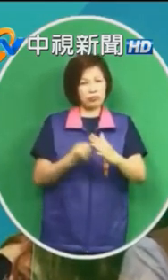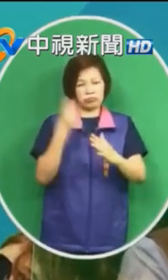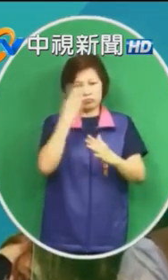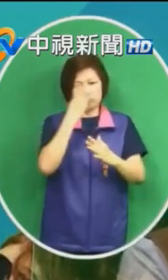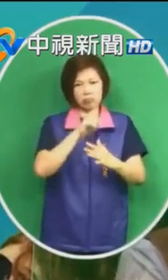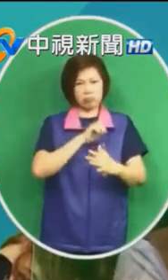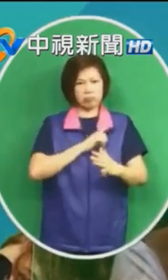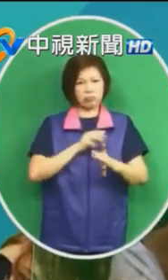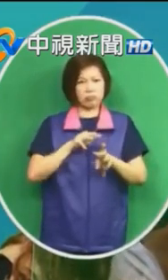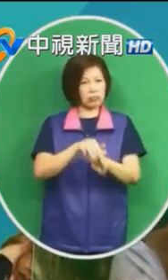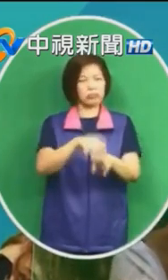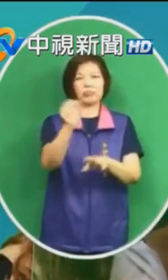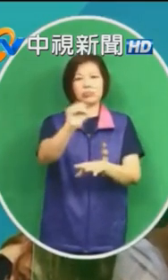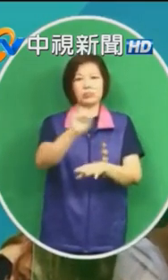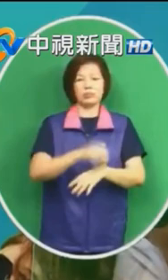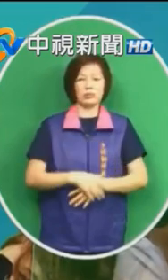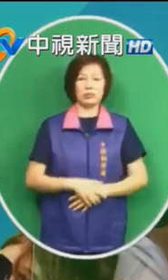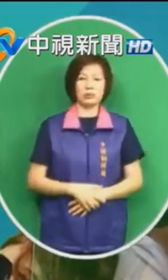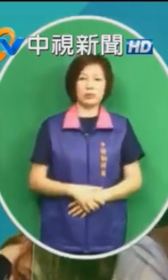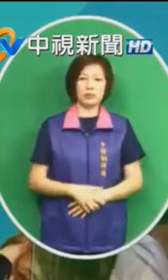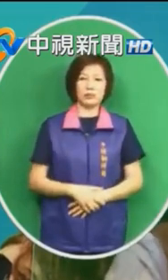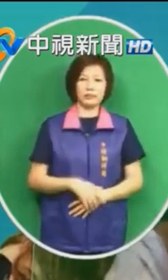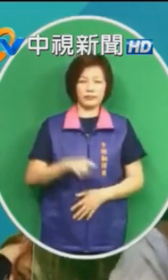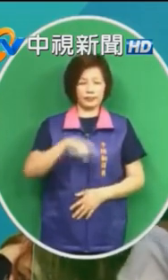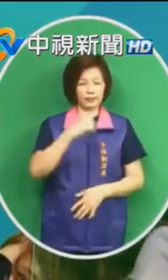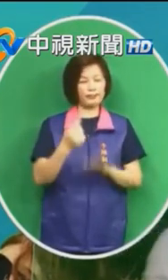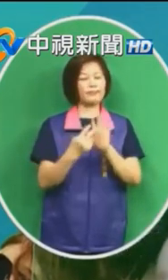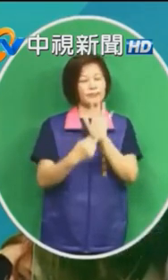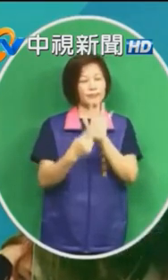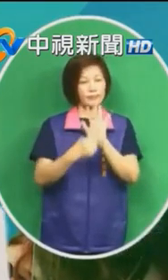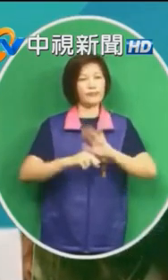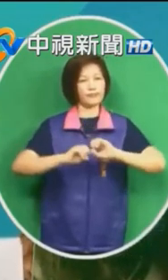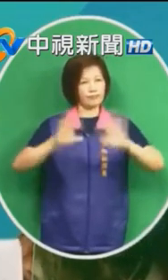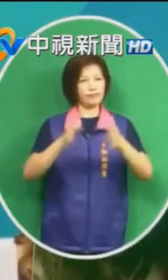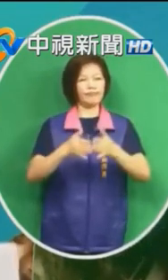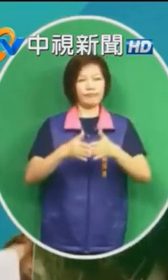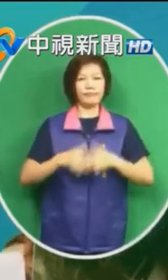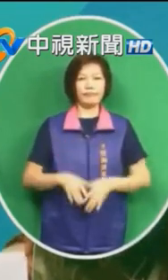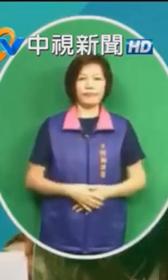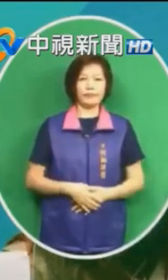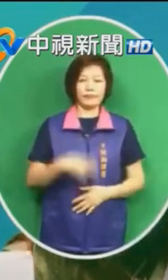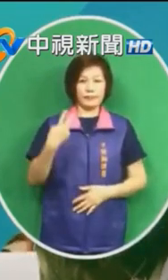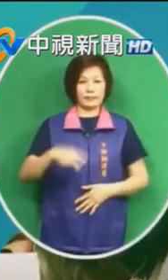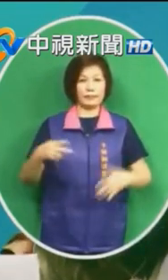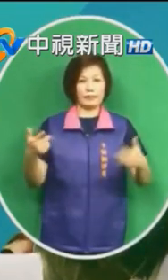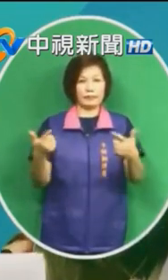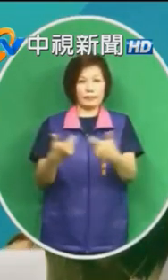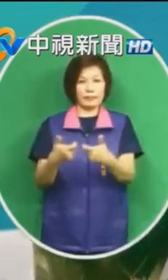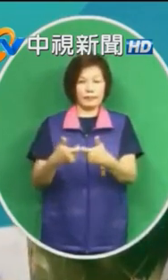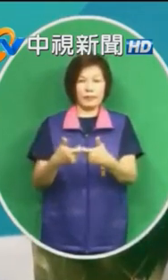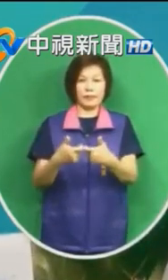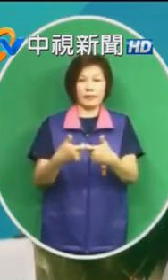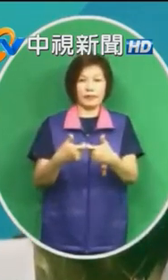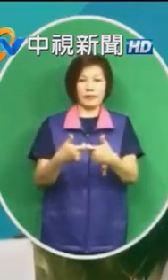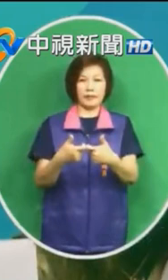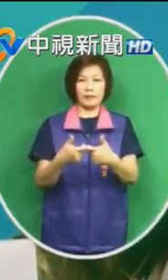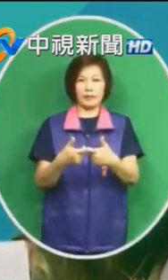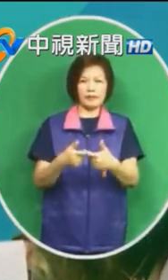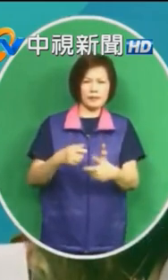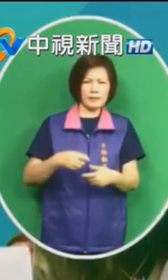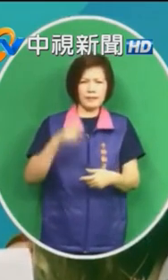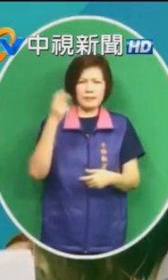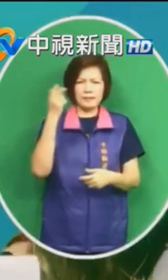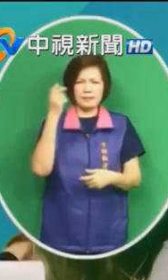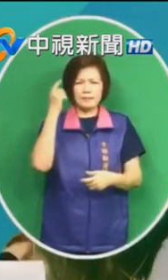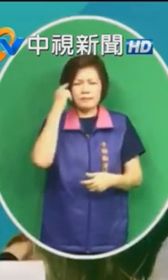动，所以这样的过程也特别跟大家来做说明。同时，为了因应可能比较料敌从宽